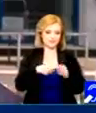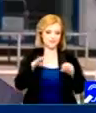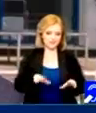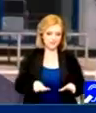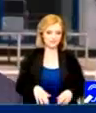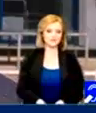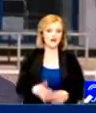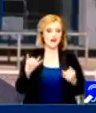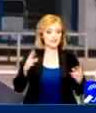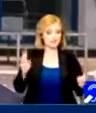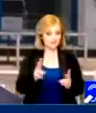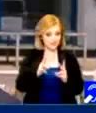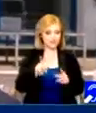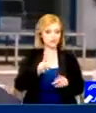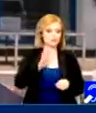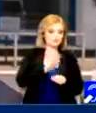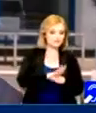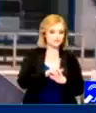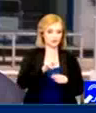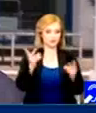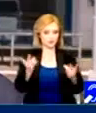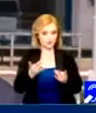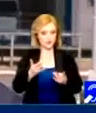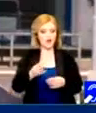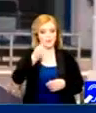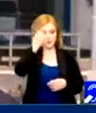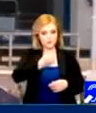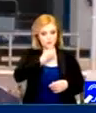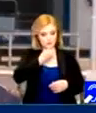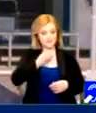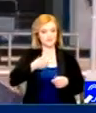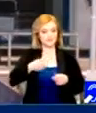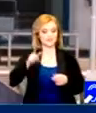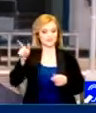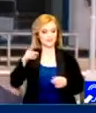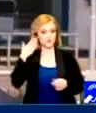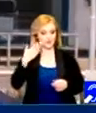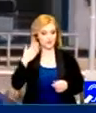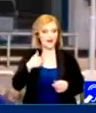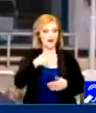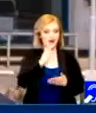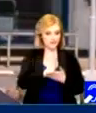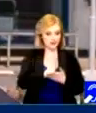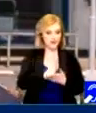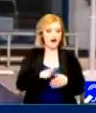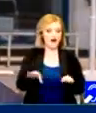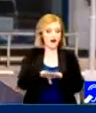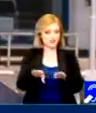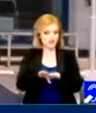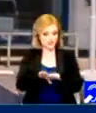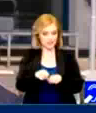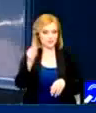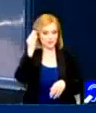întrunit ca să dăm dispoziții necesare și mulțumesc părții românii că avem aceeași viziune la